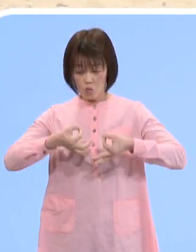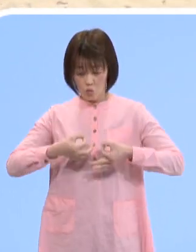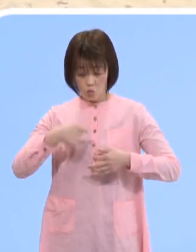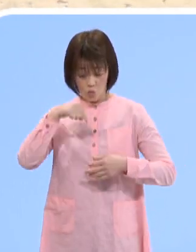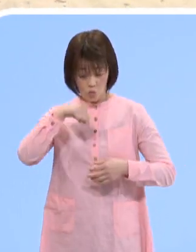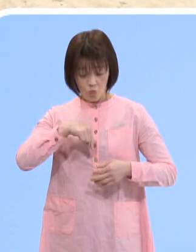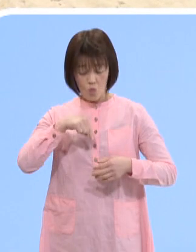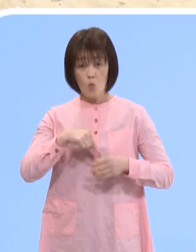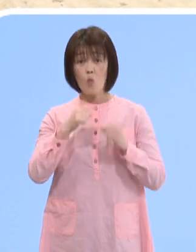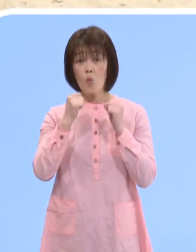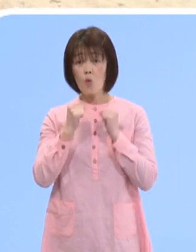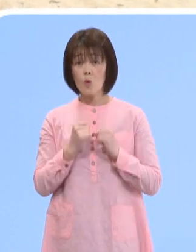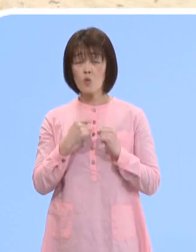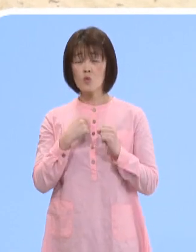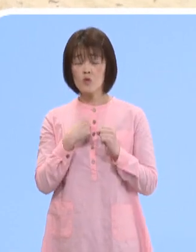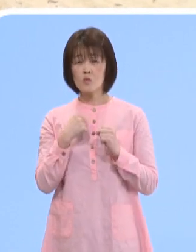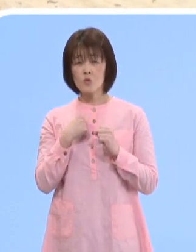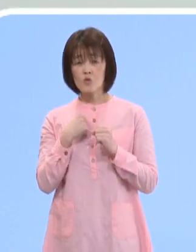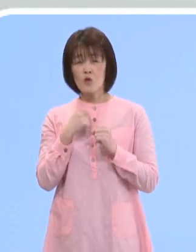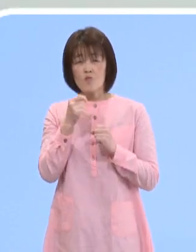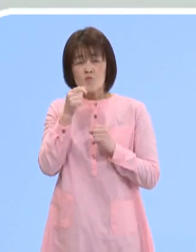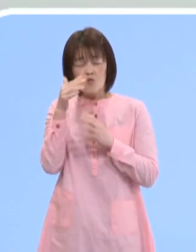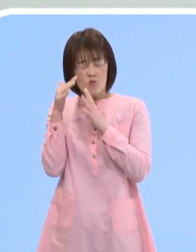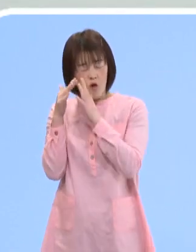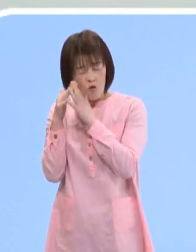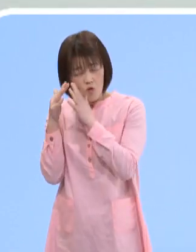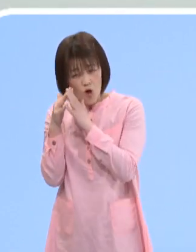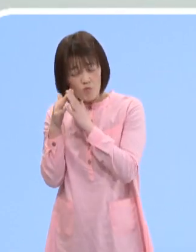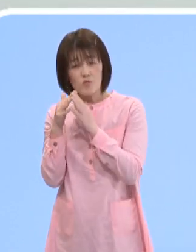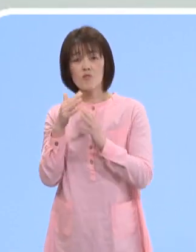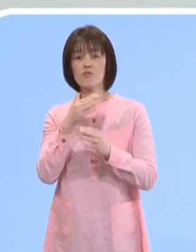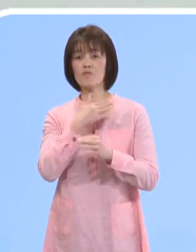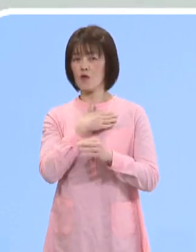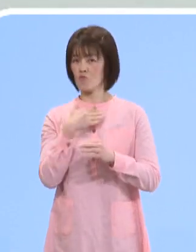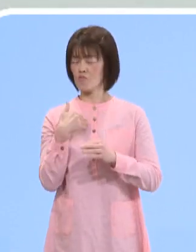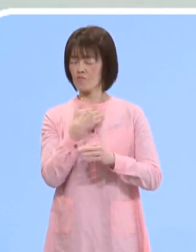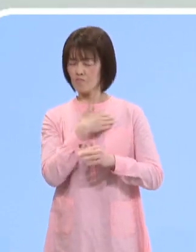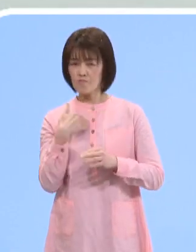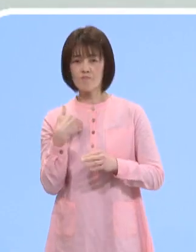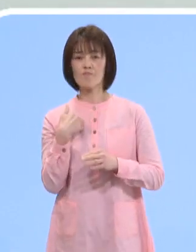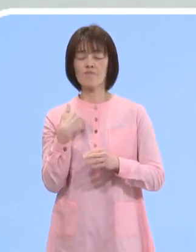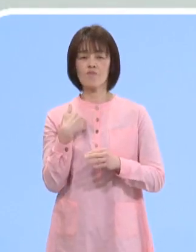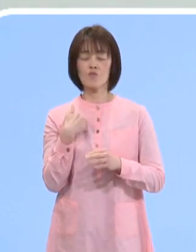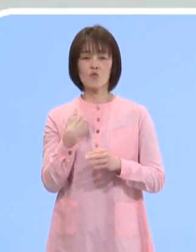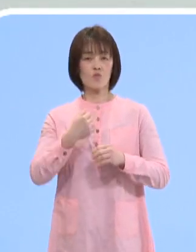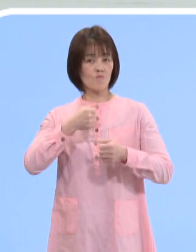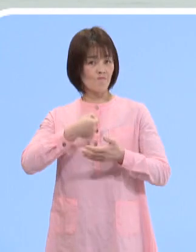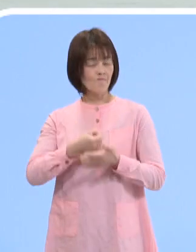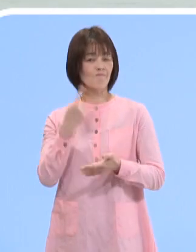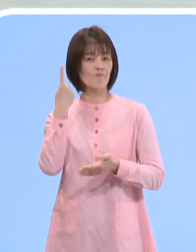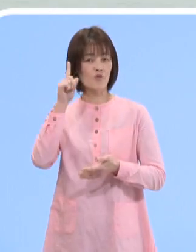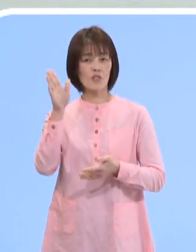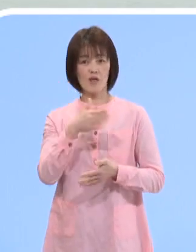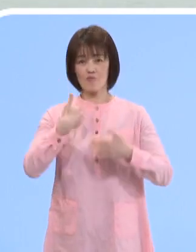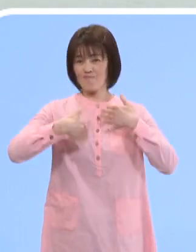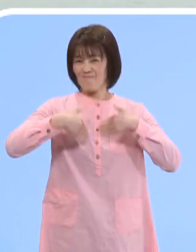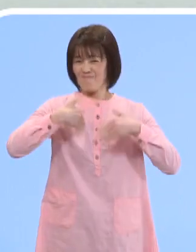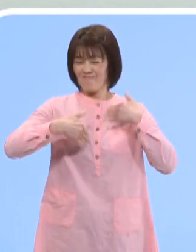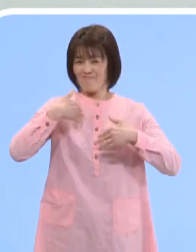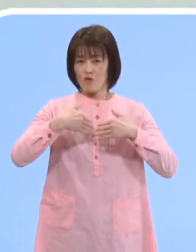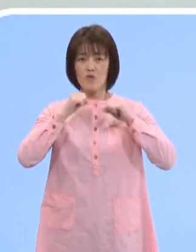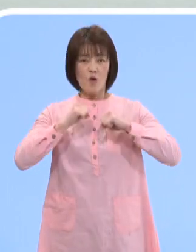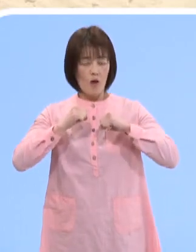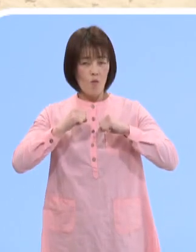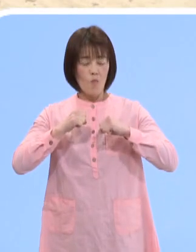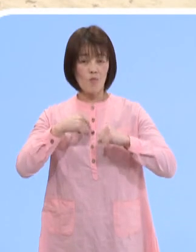自分がこんなちっぽけに見えたりとか、 なんて小さいことで悩んでるんだと、 はい、そう思うと、もう明日からも楽しいことを考